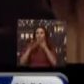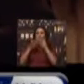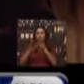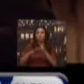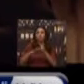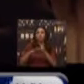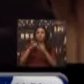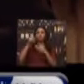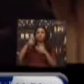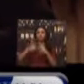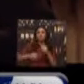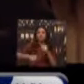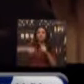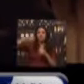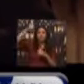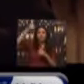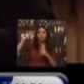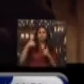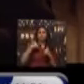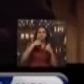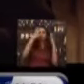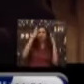فحبيت اعمله لاني